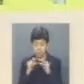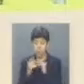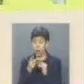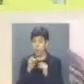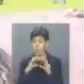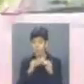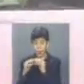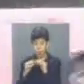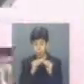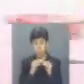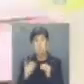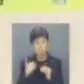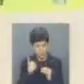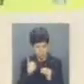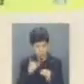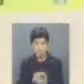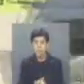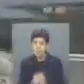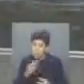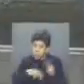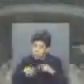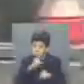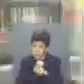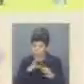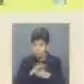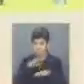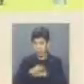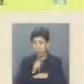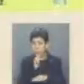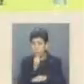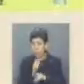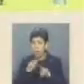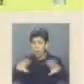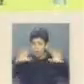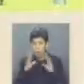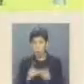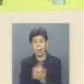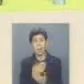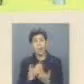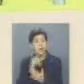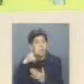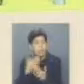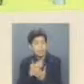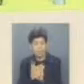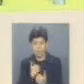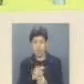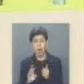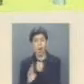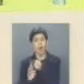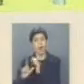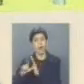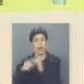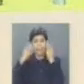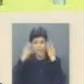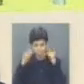รีนะคะยังจะมีการพิจารณาถึงตำแหน่งโฆษกรัฐบาลคนใหม่ค่ะแทนนางธิติมาฉายแสงค่ะที่ไปเป็นรองเลขาธิการนายกรัฐ